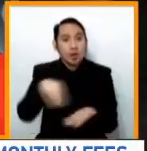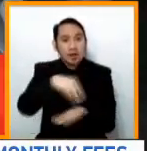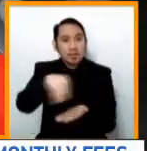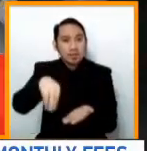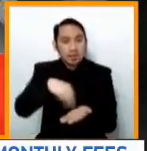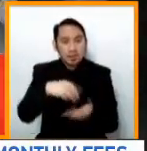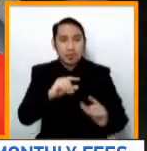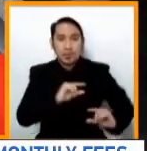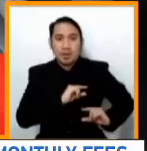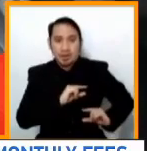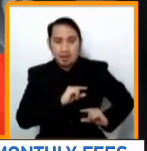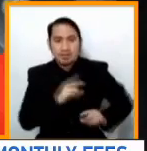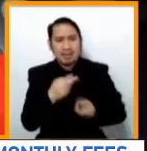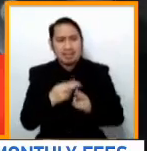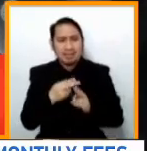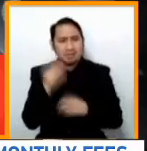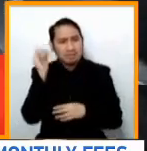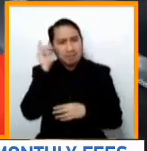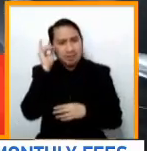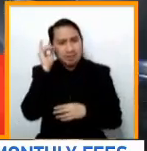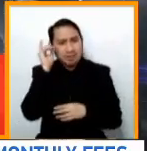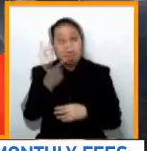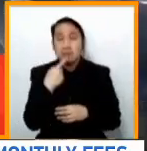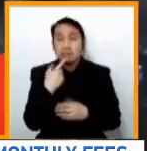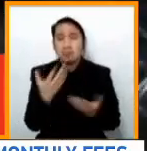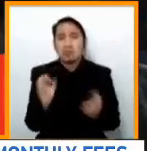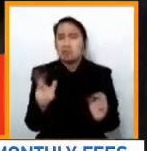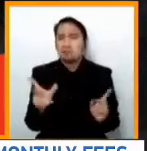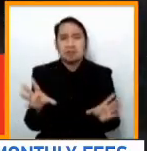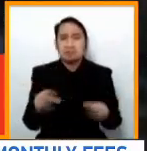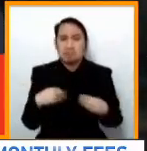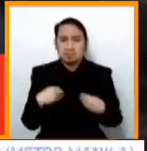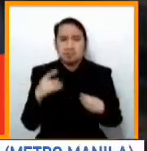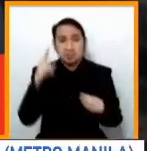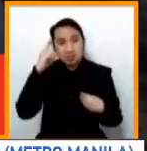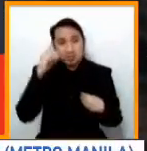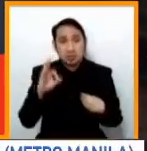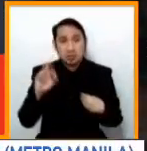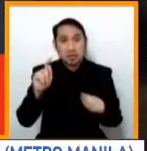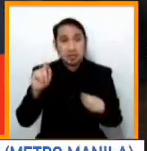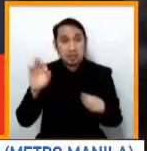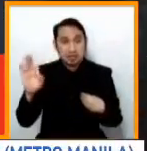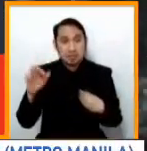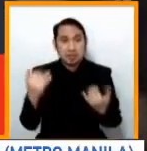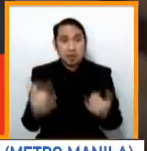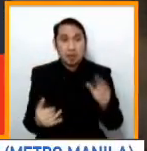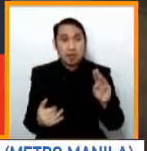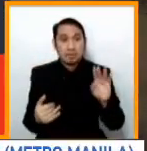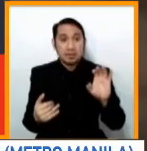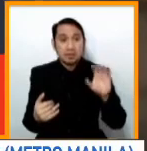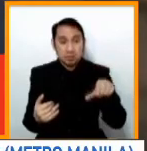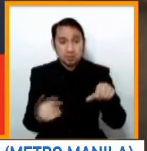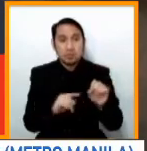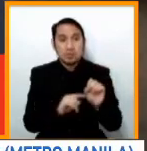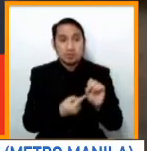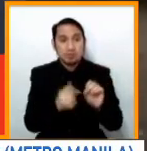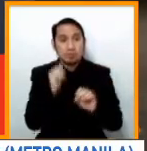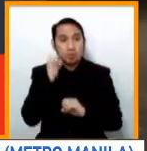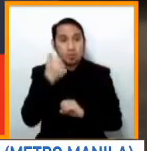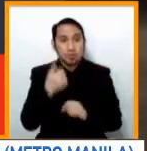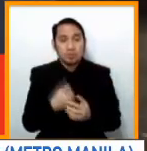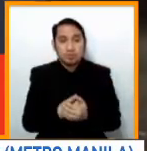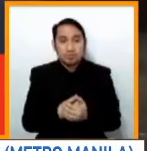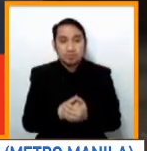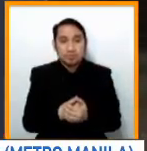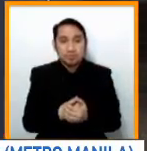si Isidro. Pabor siya sa naging desisyon ng IATF na isailalim na sa MECQ ang Metro Manila simula bukas. Okay naman